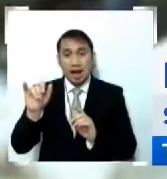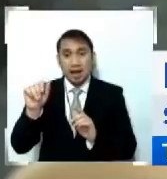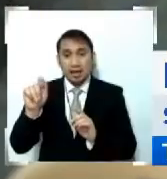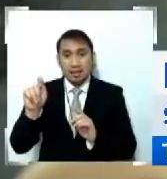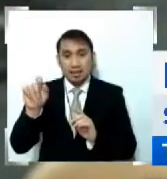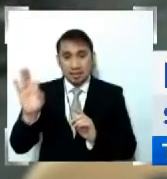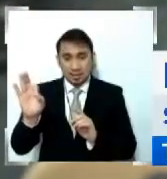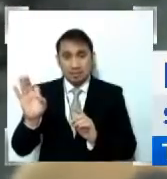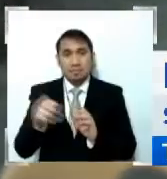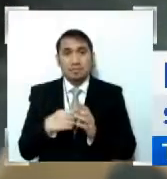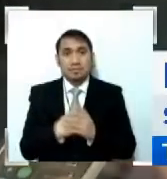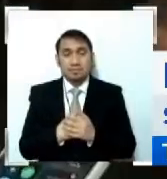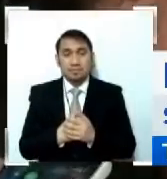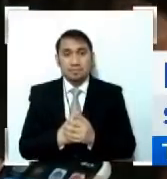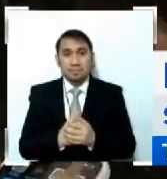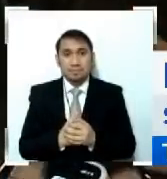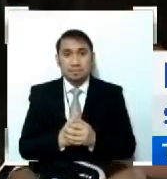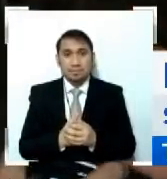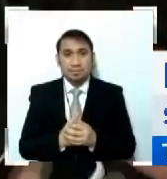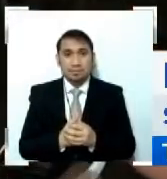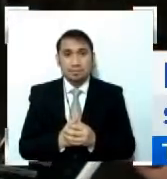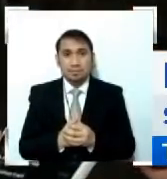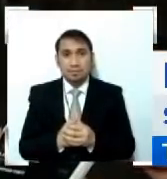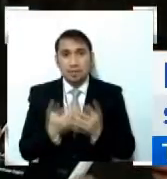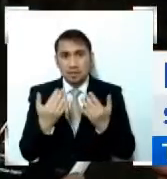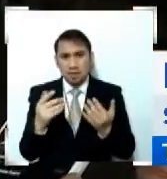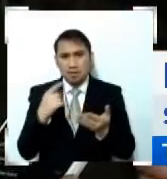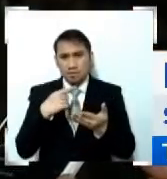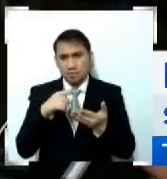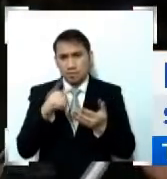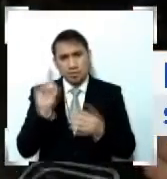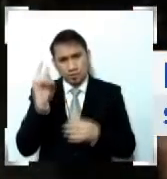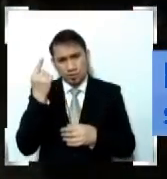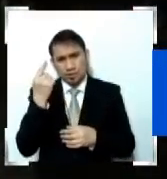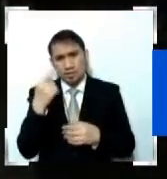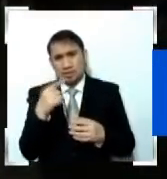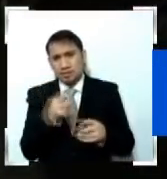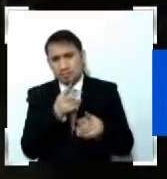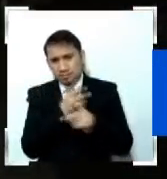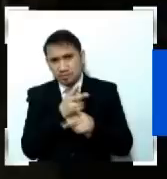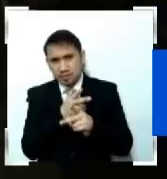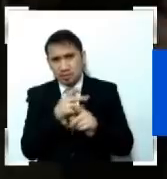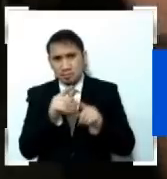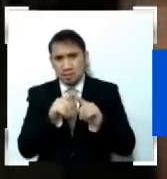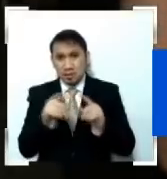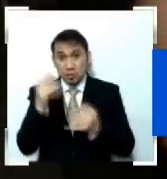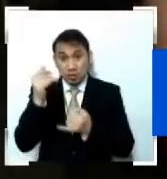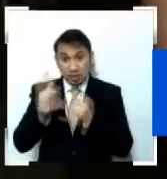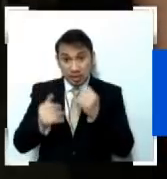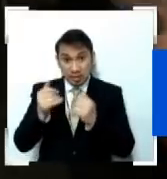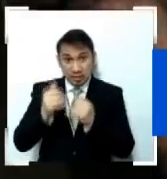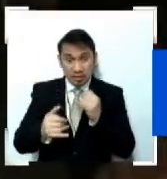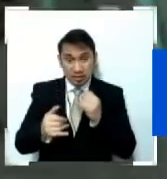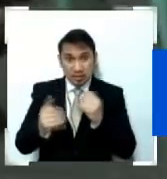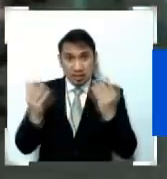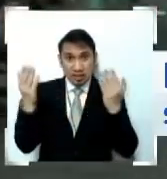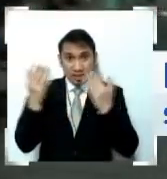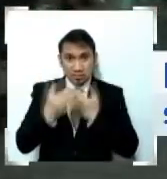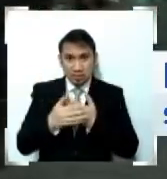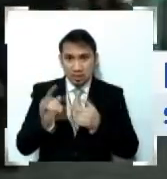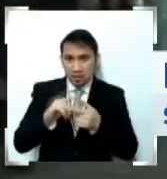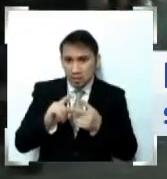heightened restrictions. Noong una po napapantayan namin sila, pero pong huling gabi, kumain lang kami sir, dumami na ng ganyan yan